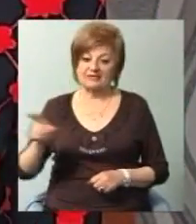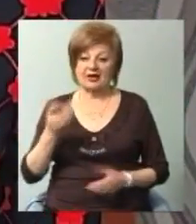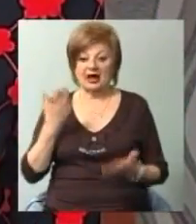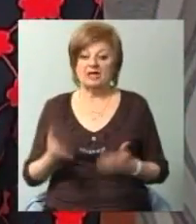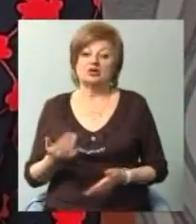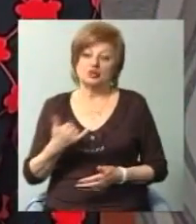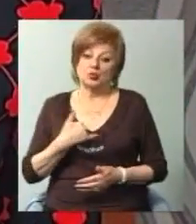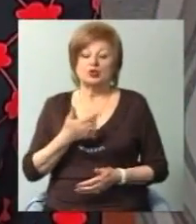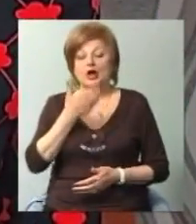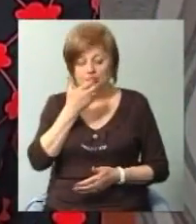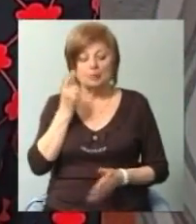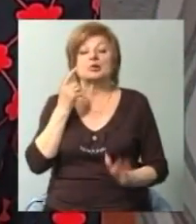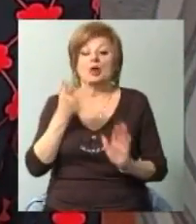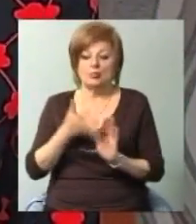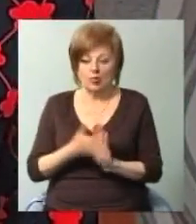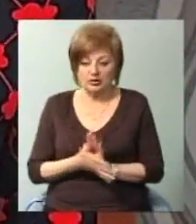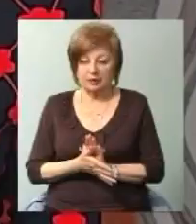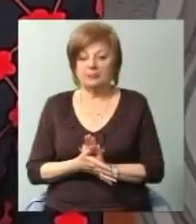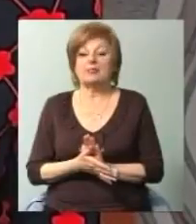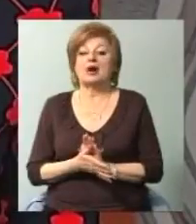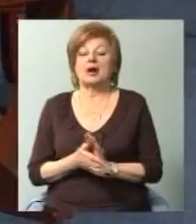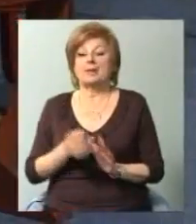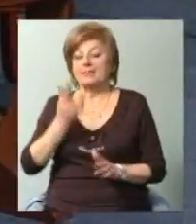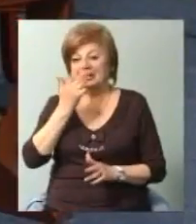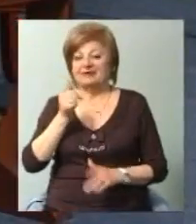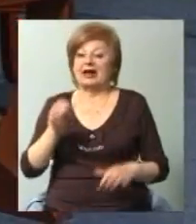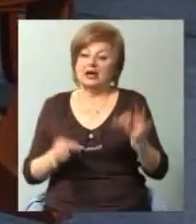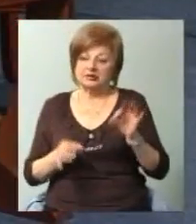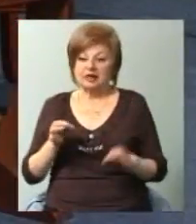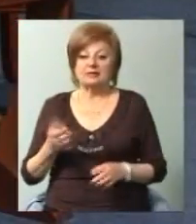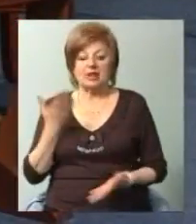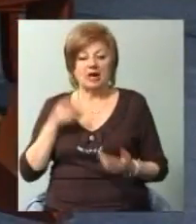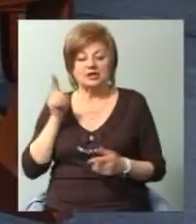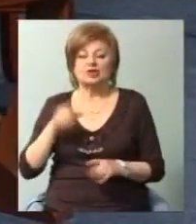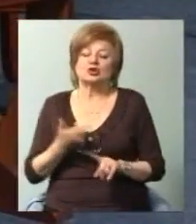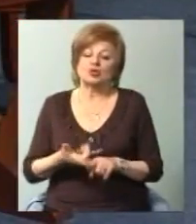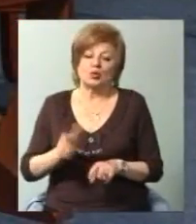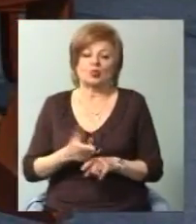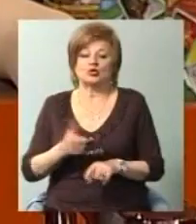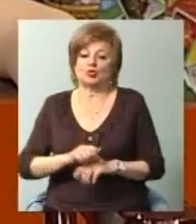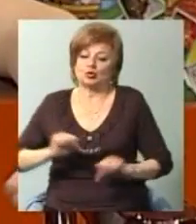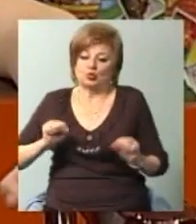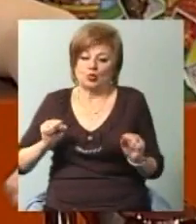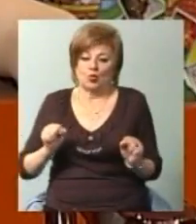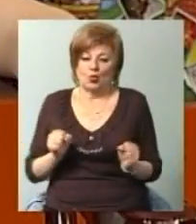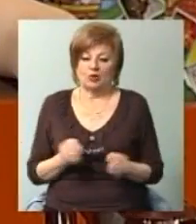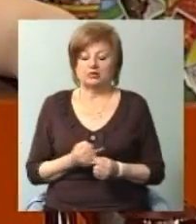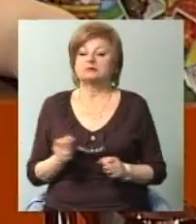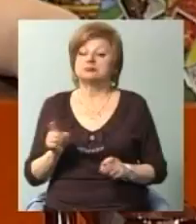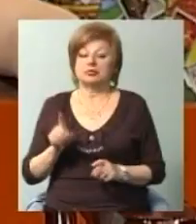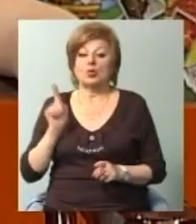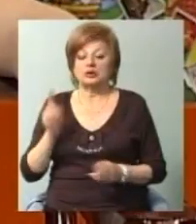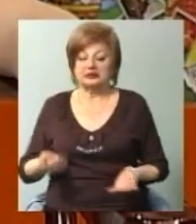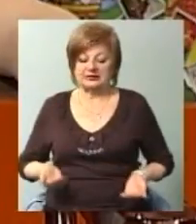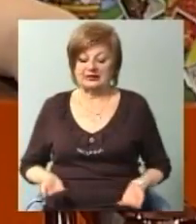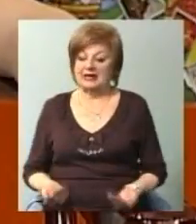тепло, то це зрозуміло, вони призвичаються до нашого клімату, їм нормально. А якщо на півночі дуже-дуже холодно, як вони ж там живуть? Вони на